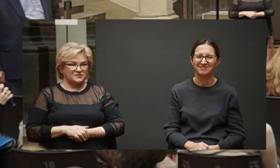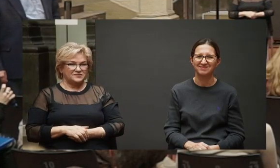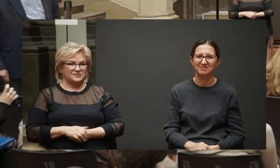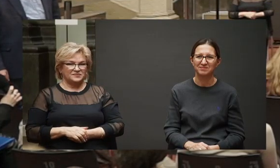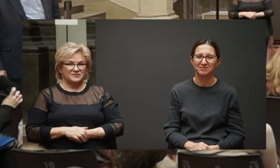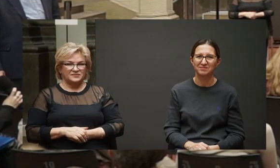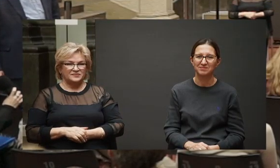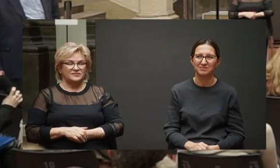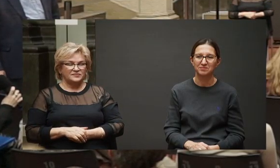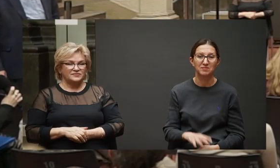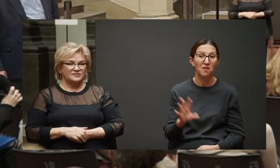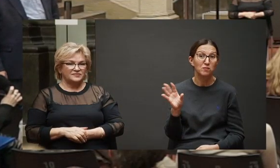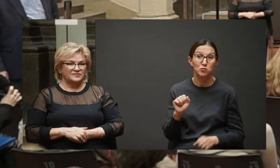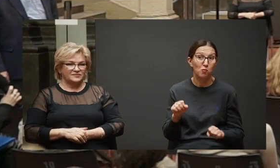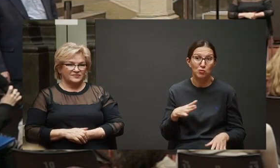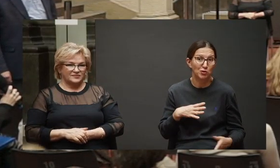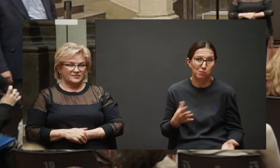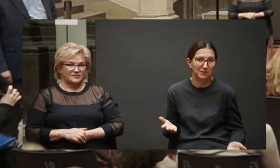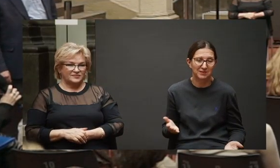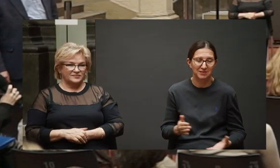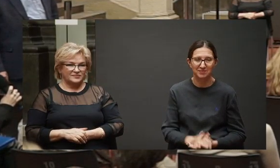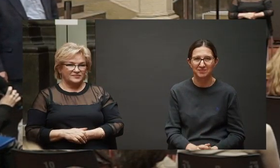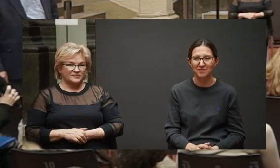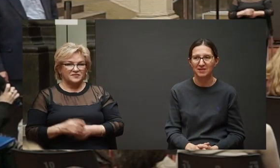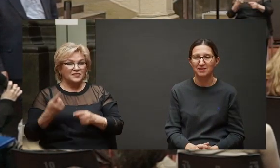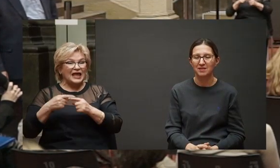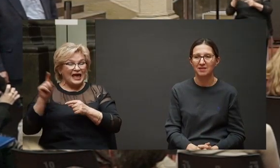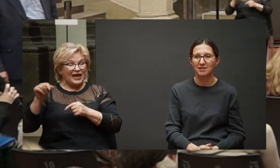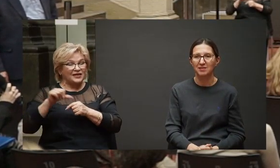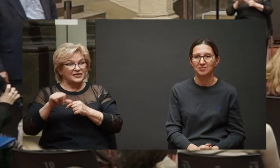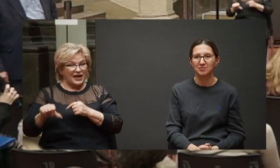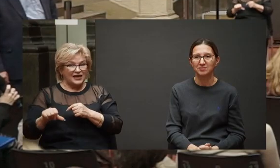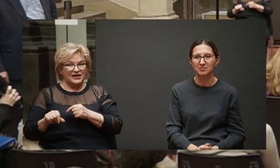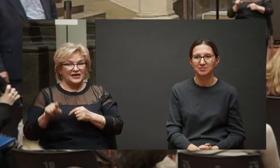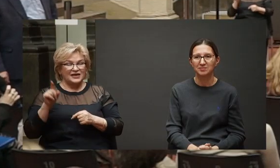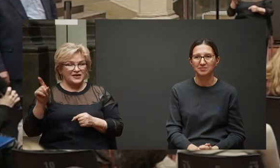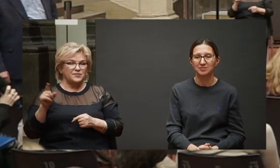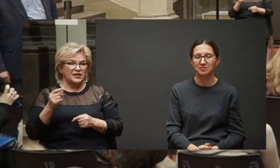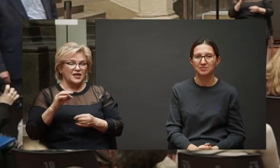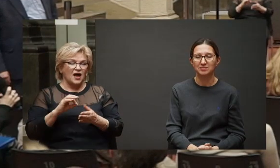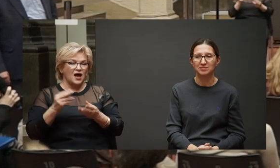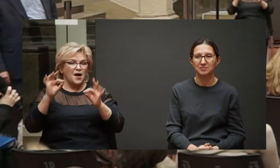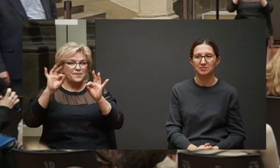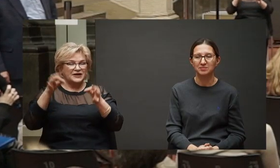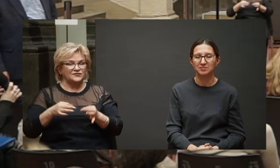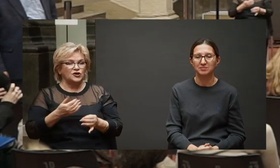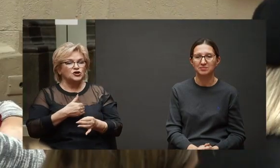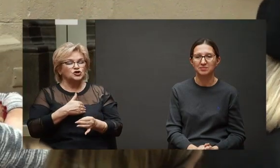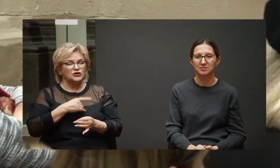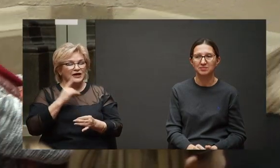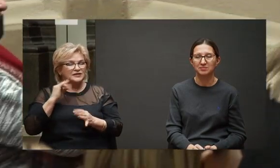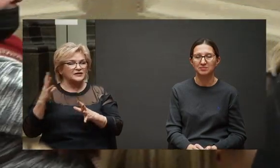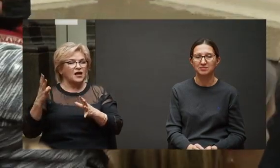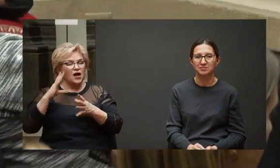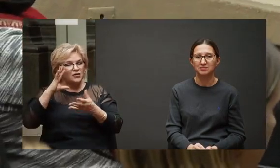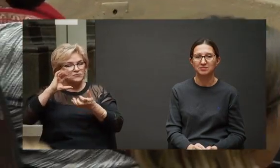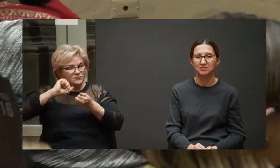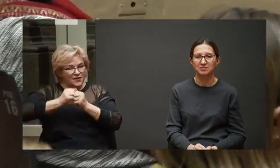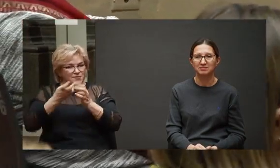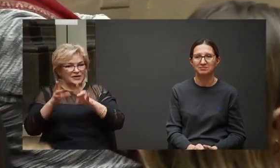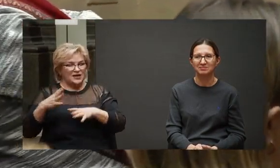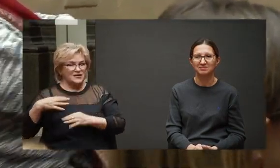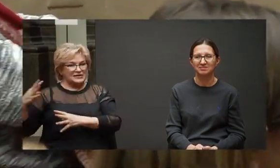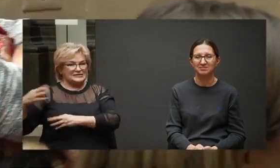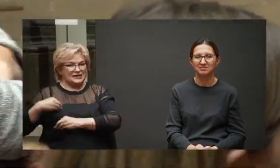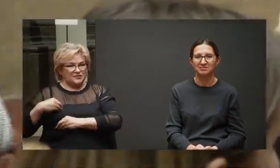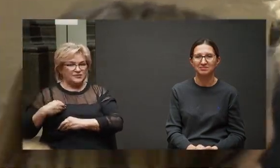Хорошо. Все может быть. Это именно коннект с этим произведением и желанием запечатлеть себя с ним. Не со всеми же